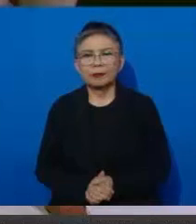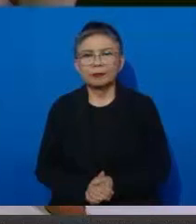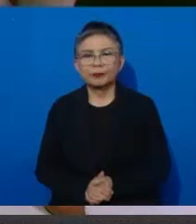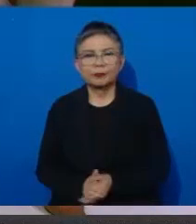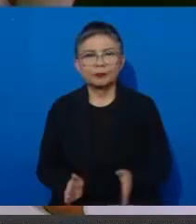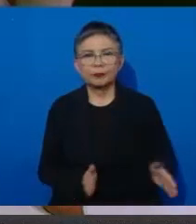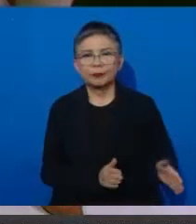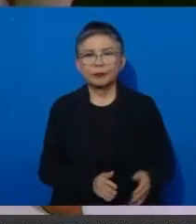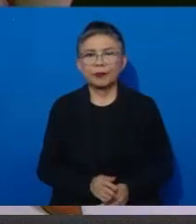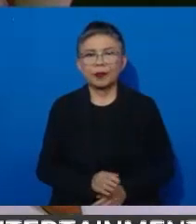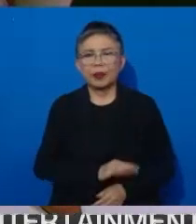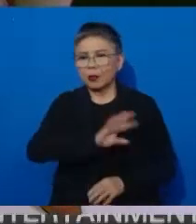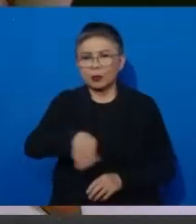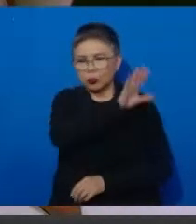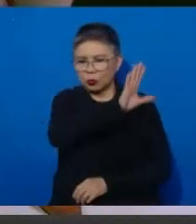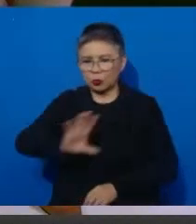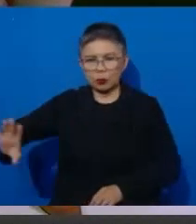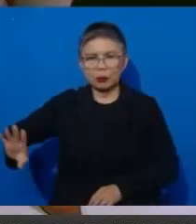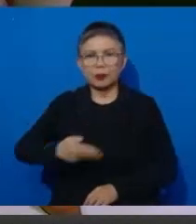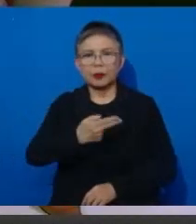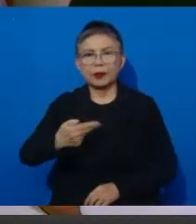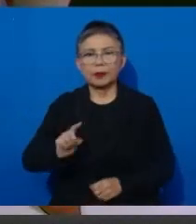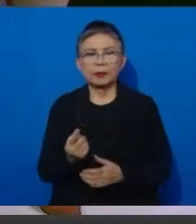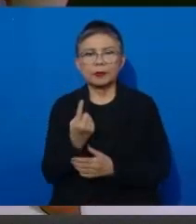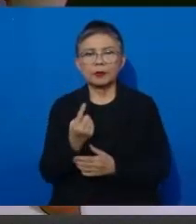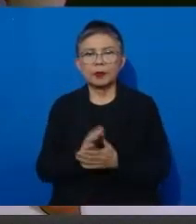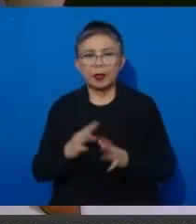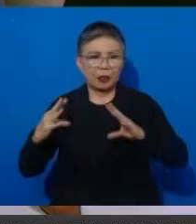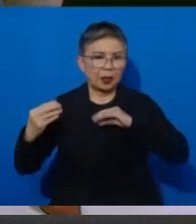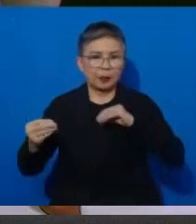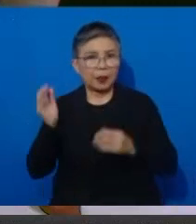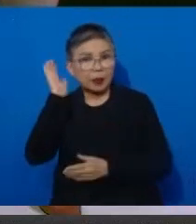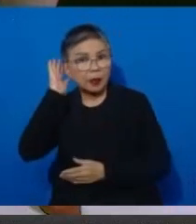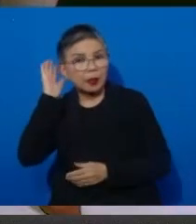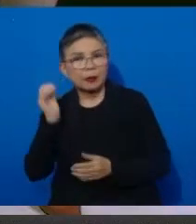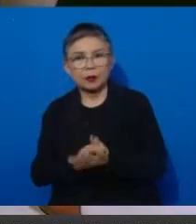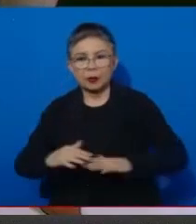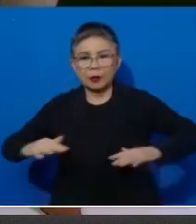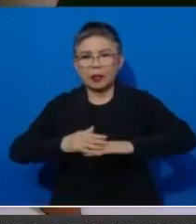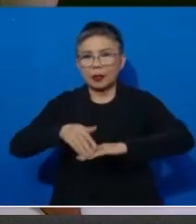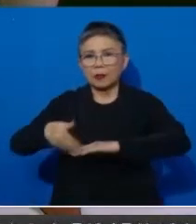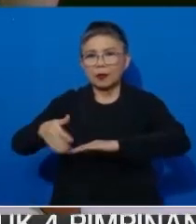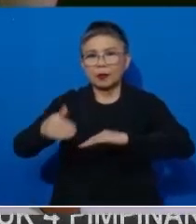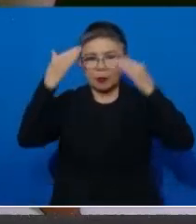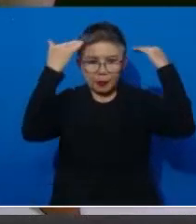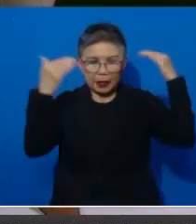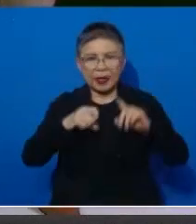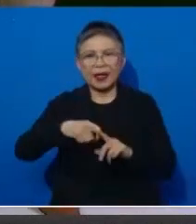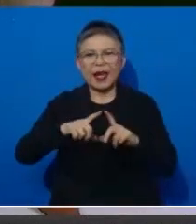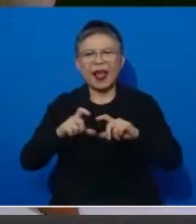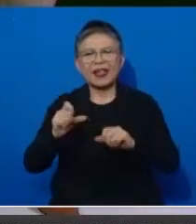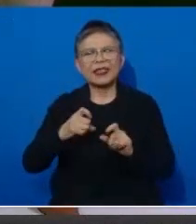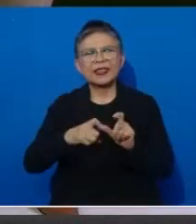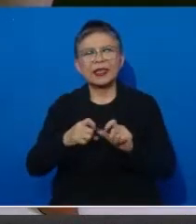Kita ke informasi dari sejumlah daerah di tanah air. Yang pertama, rapat dengan pendapat penggusuran lahan petani Kalese dengan pemerintah